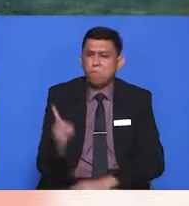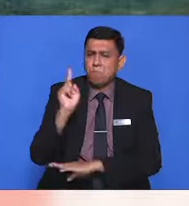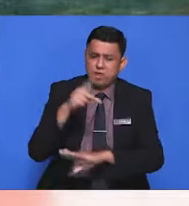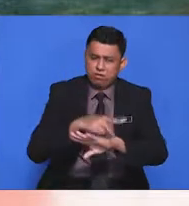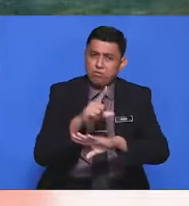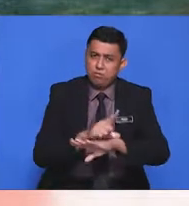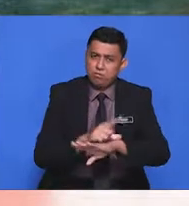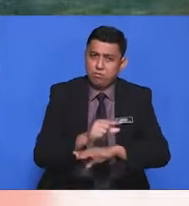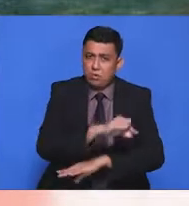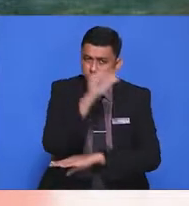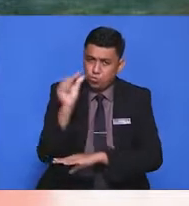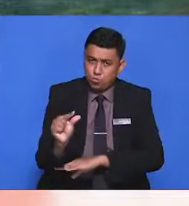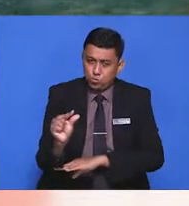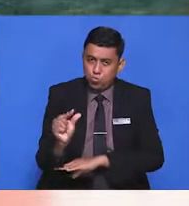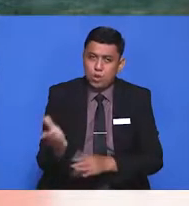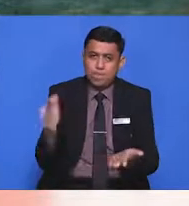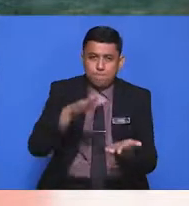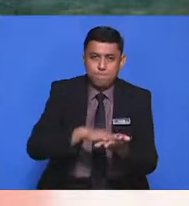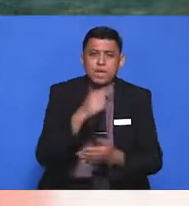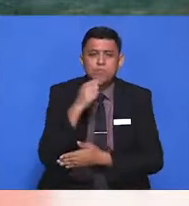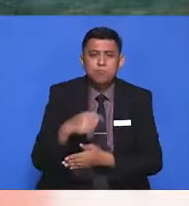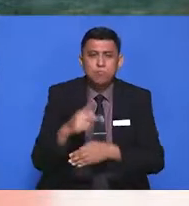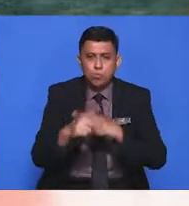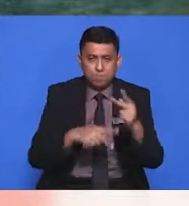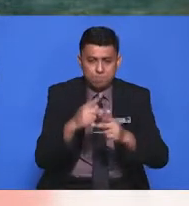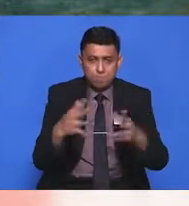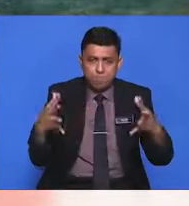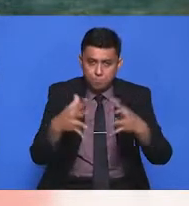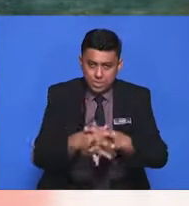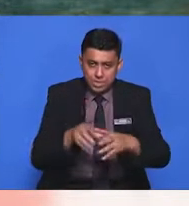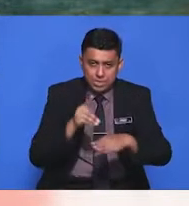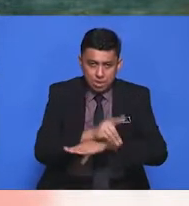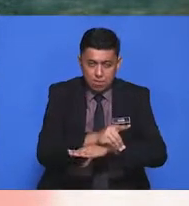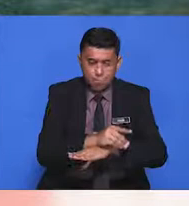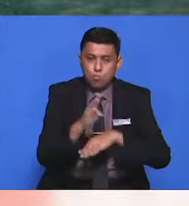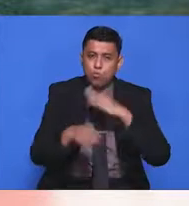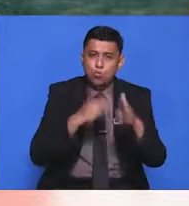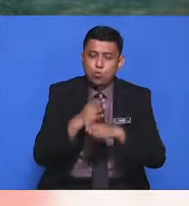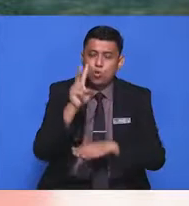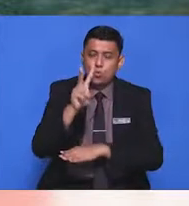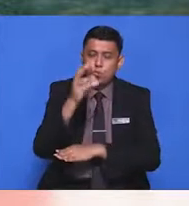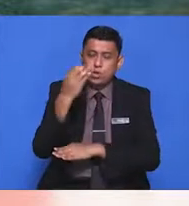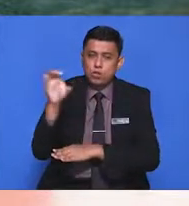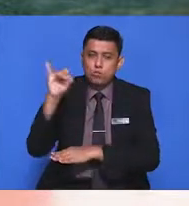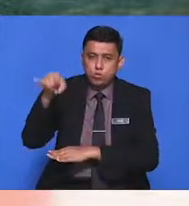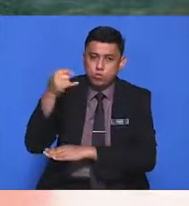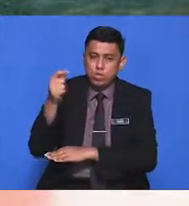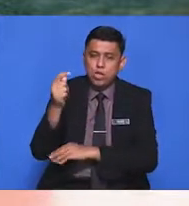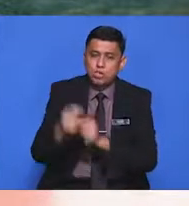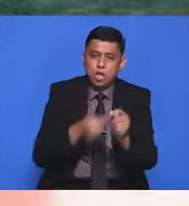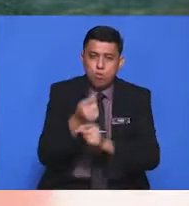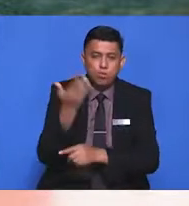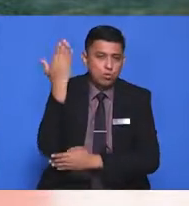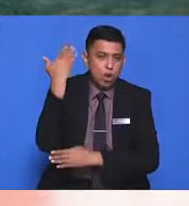Manakala, Gunung Lipat Tua terbentuk daripada proses mampatan kerak bumi sejak 200 juta tahun dahulu.